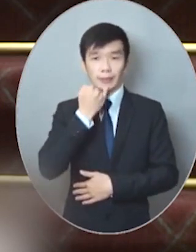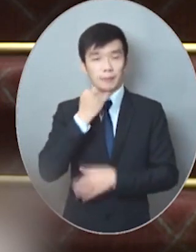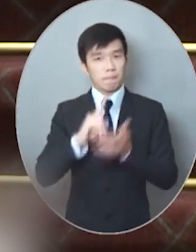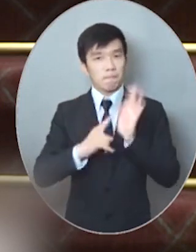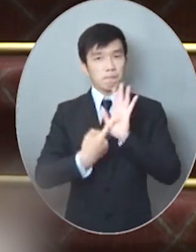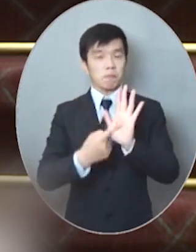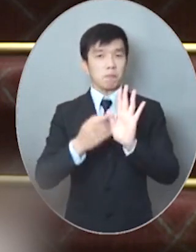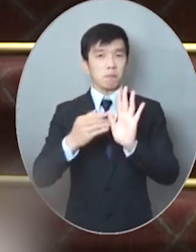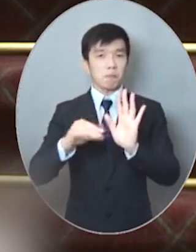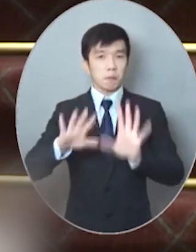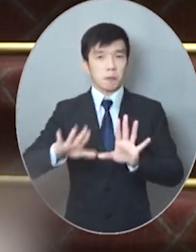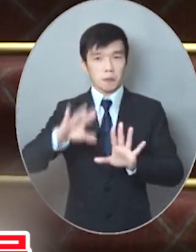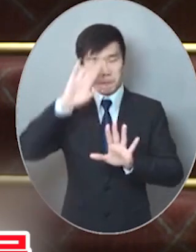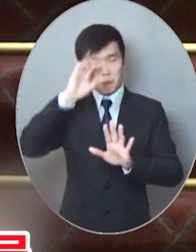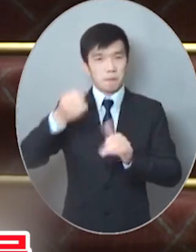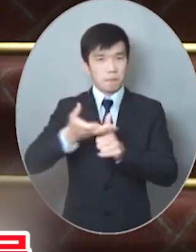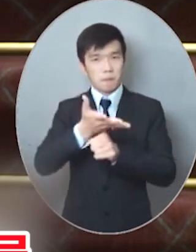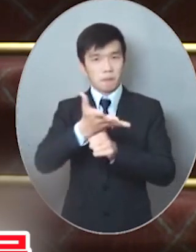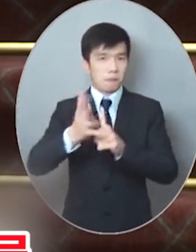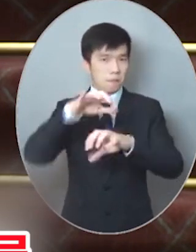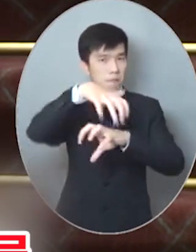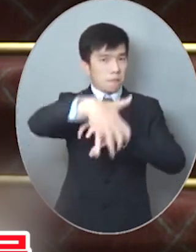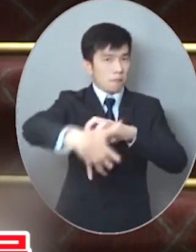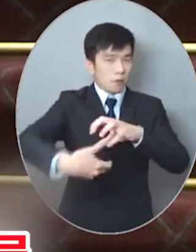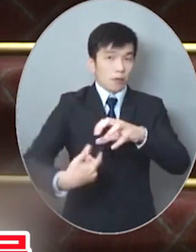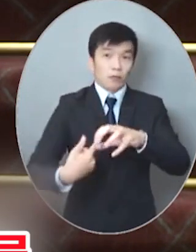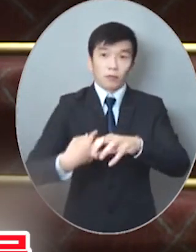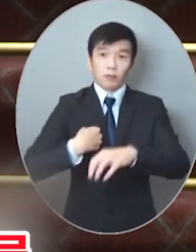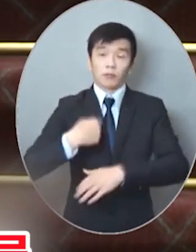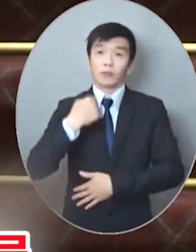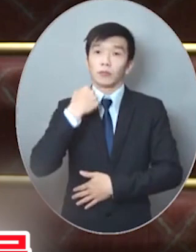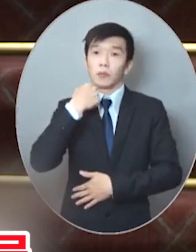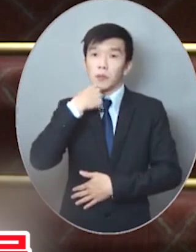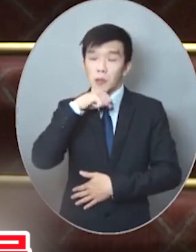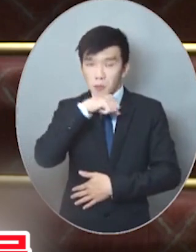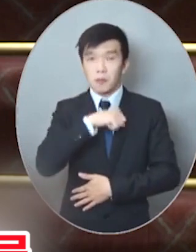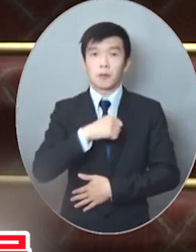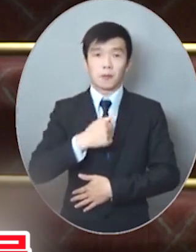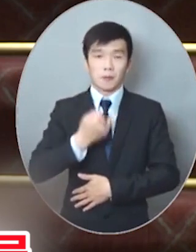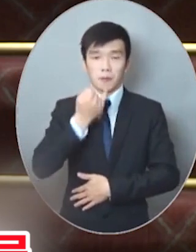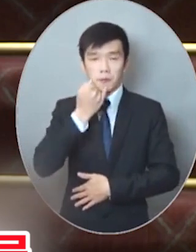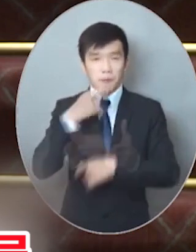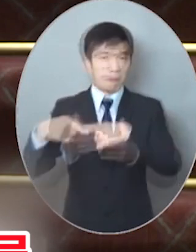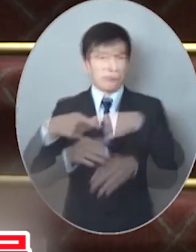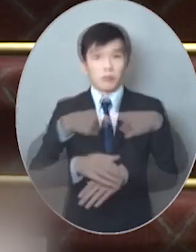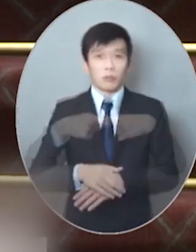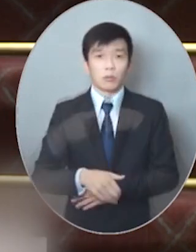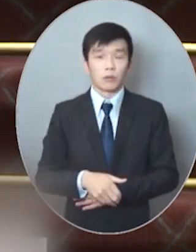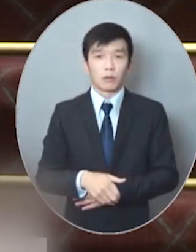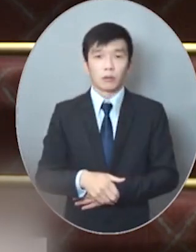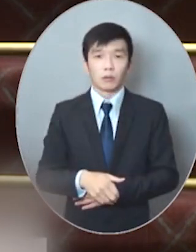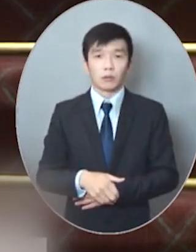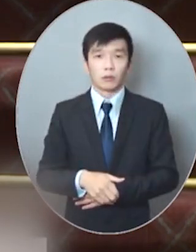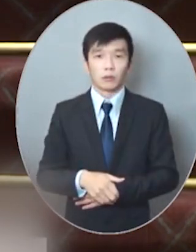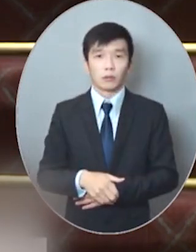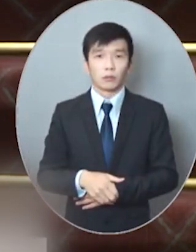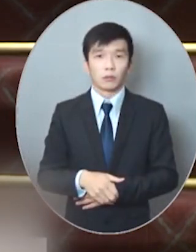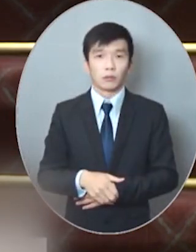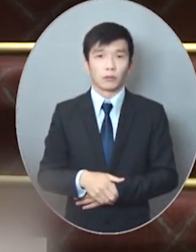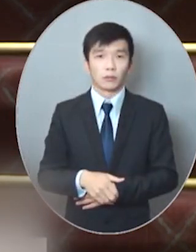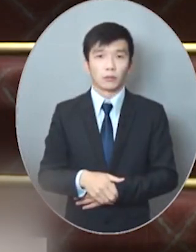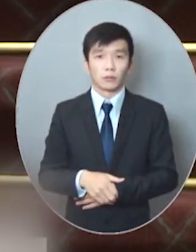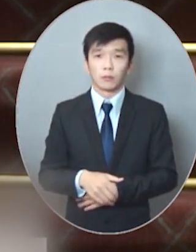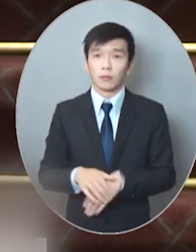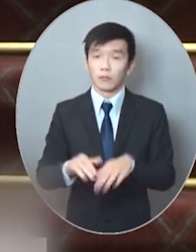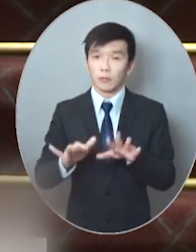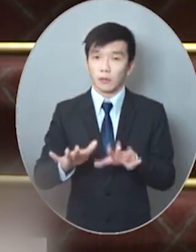全球疫情的挑战下，台湾是世界联手防疫不可或缺的一员。面对危急的